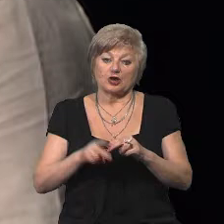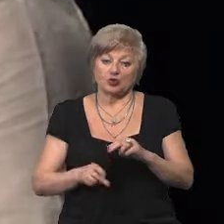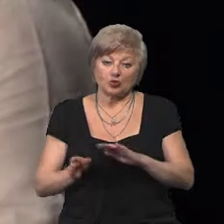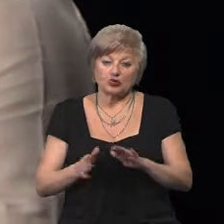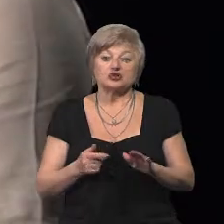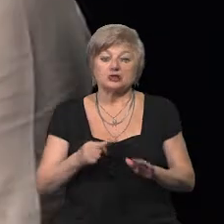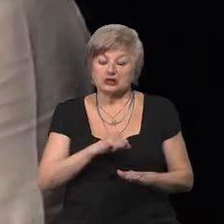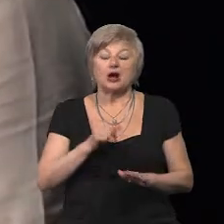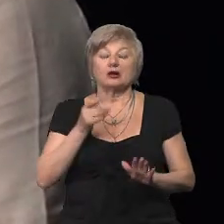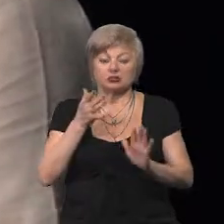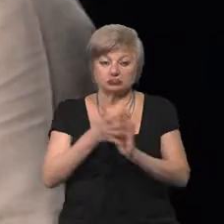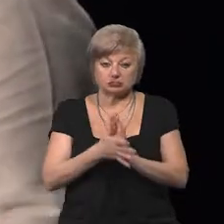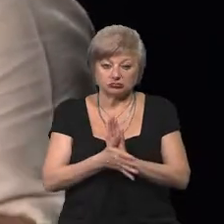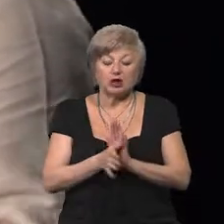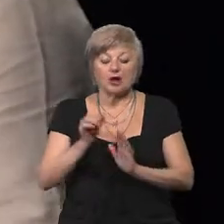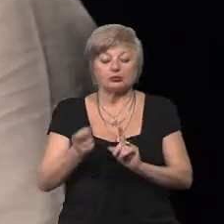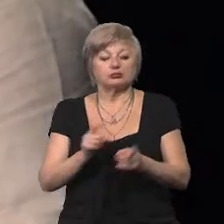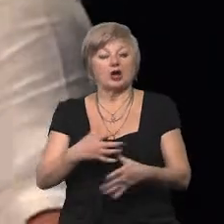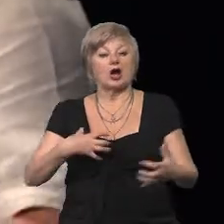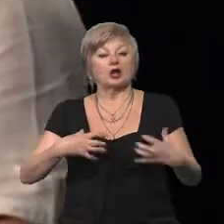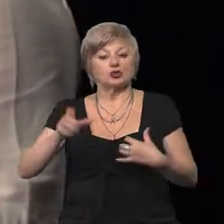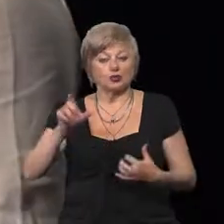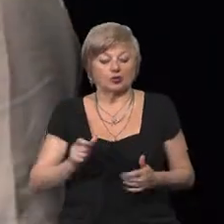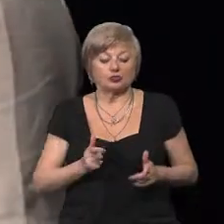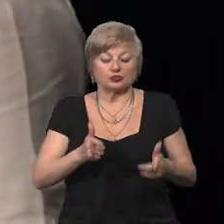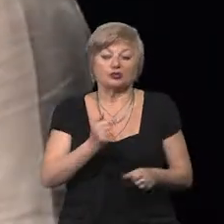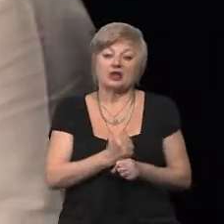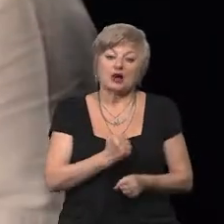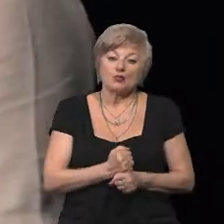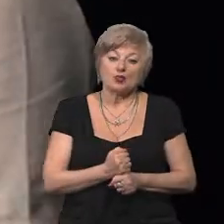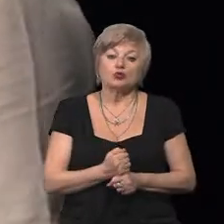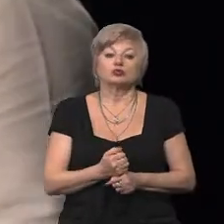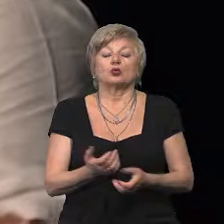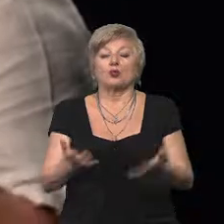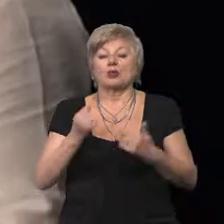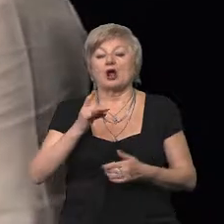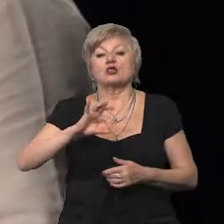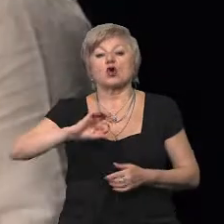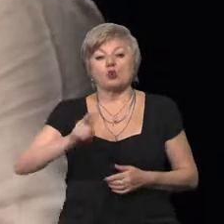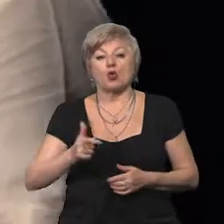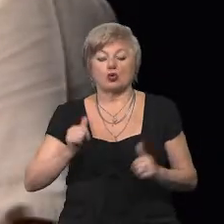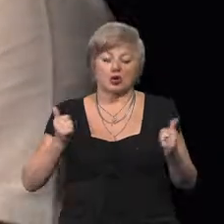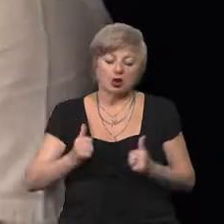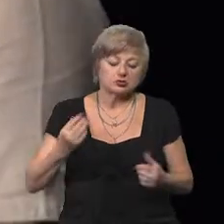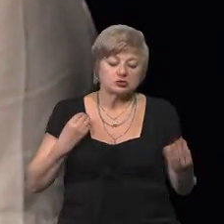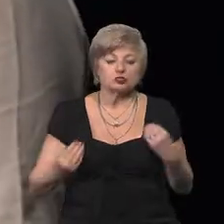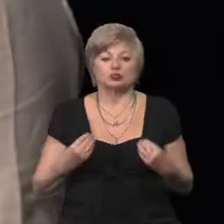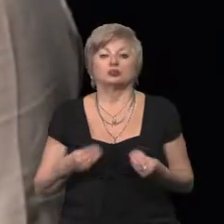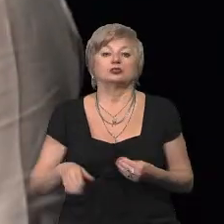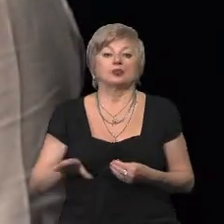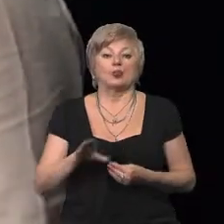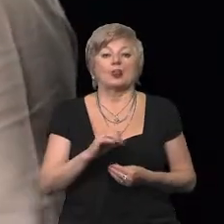пытался осваивать, потом я стал актером, я приходил просто на работу, мне давали роль, давали костюм, то есть мне все выдавали, я просто